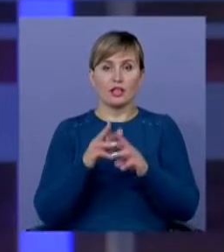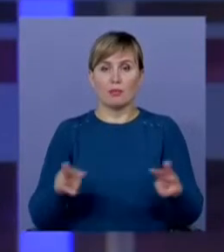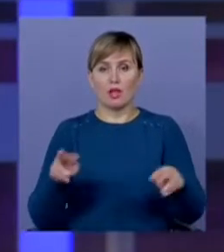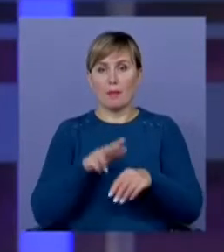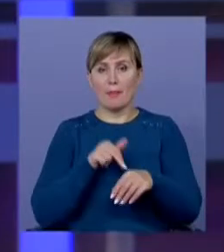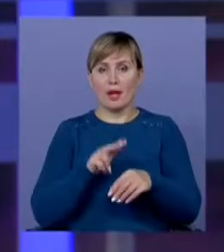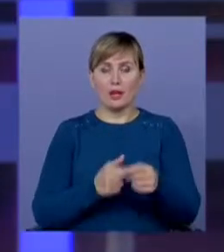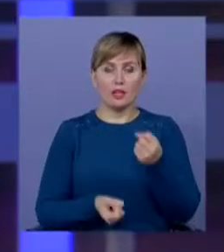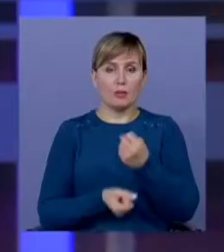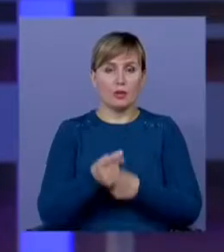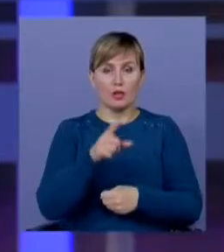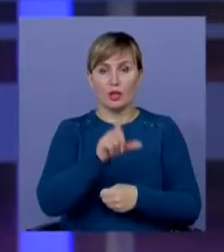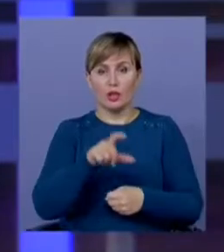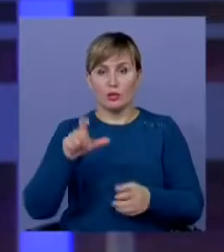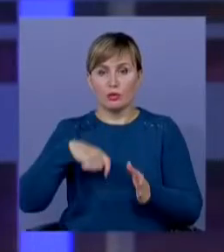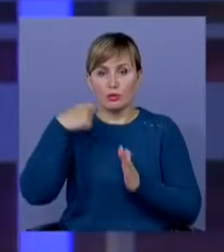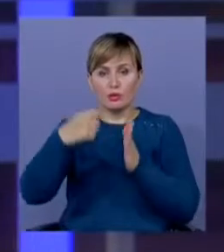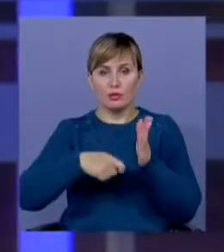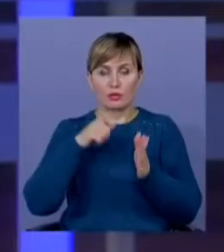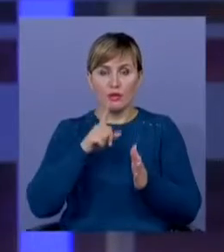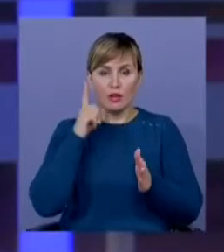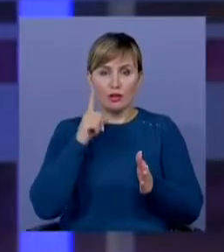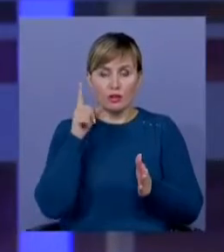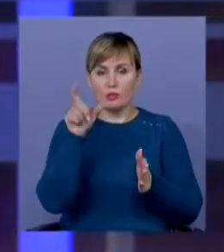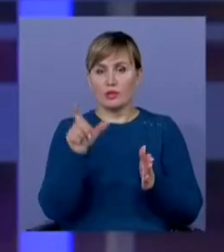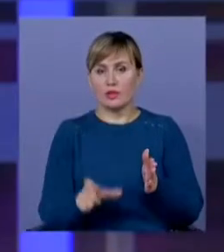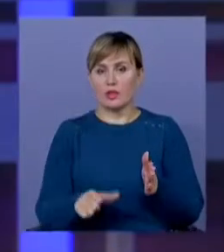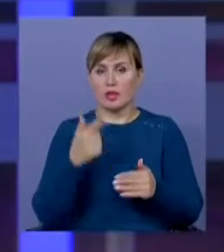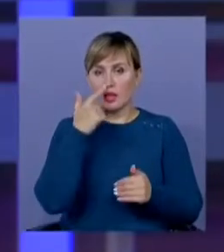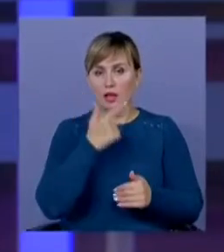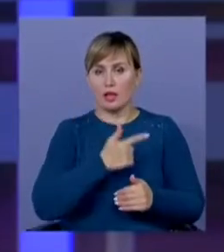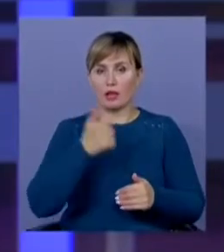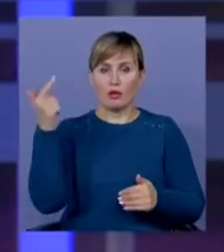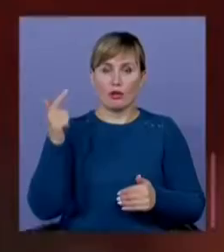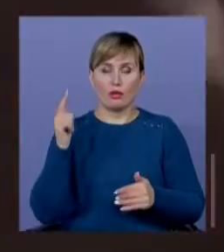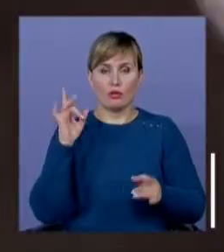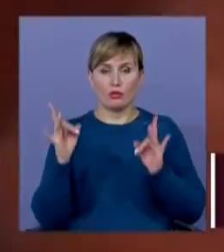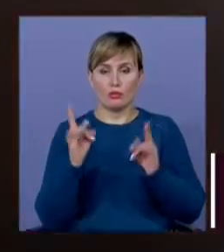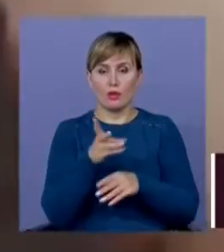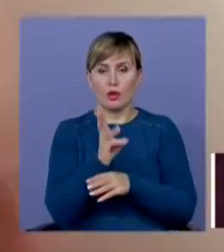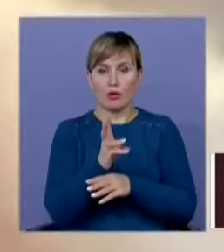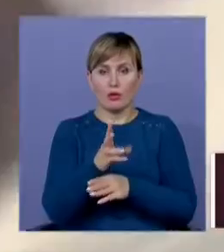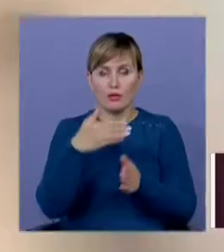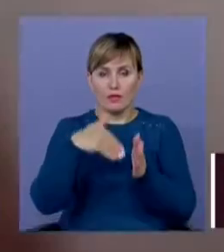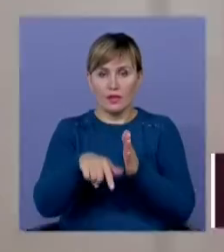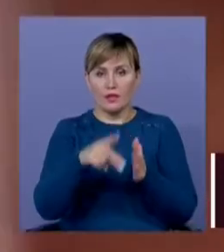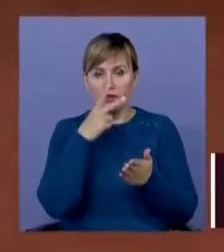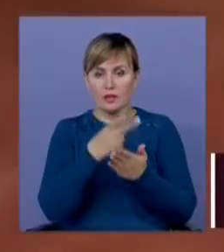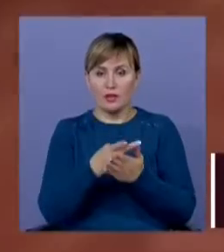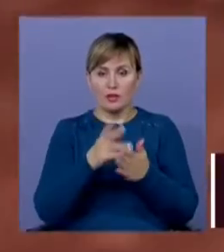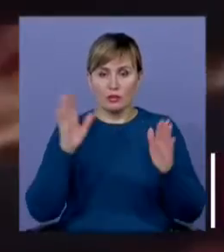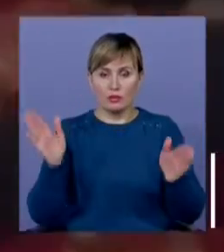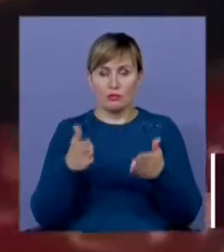полиции обнародовал кадры задержания вооруженного молодого человека, героя нашумевшего ролика. На видео запечатлен